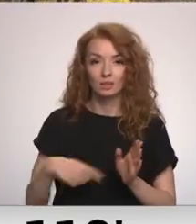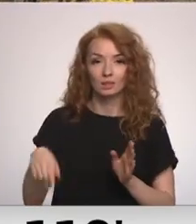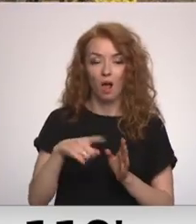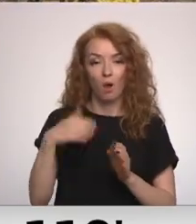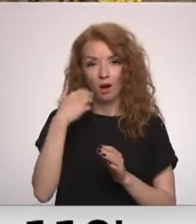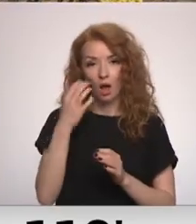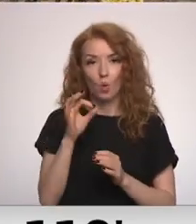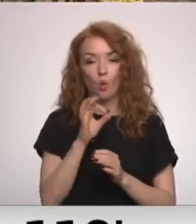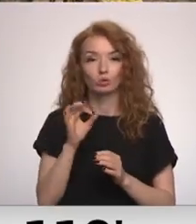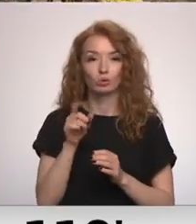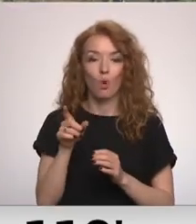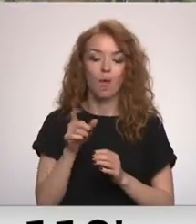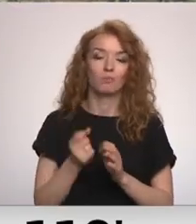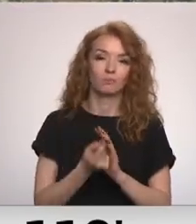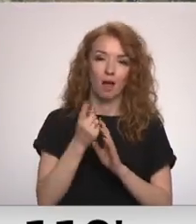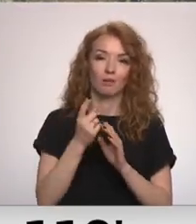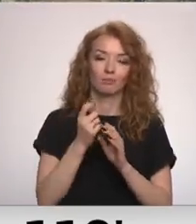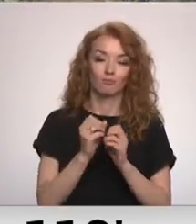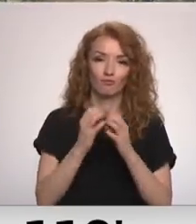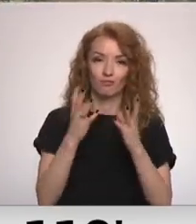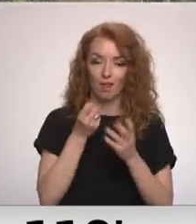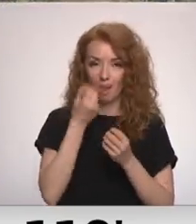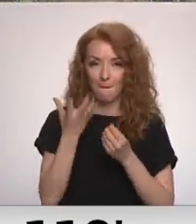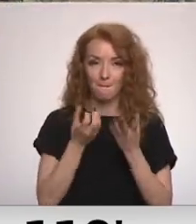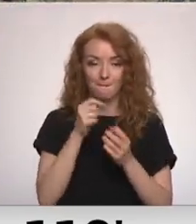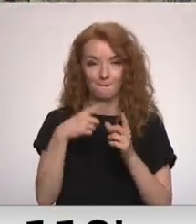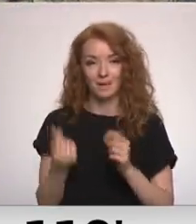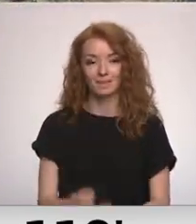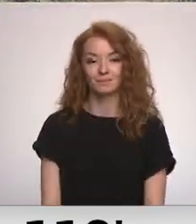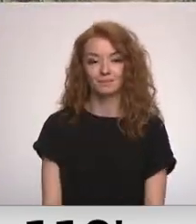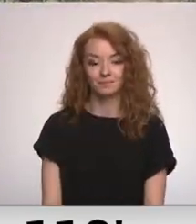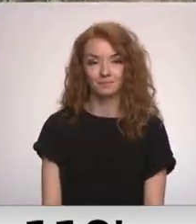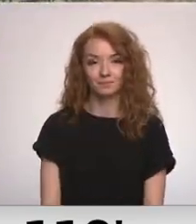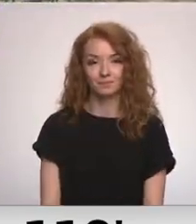tur ozoliem lapas sāk plaukt. Aija Kīns, Ivans Milovs, Latvijas televīzija.